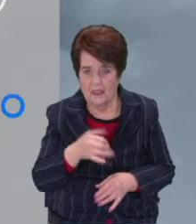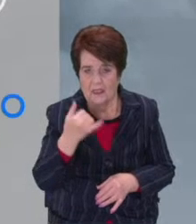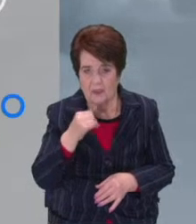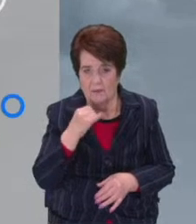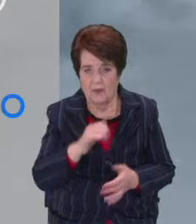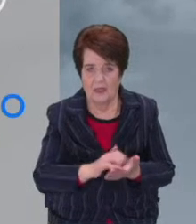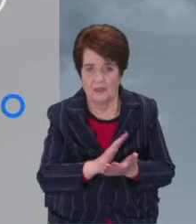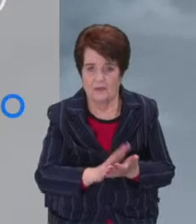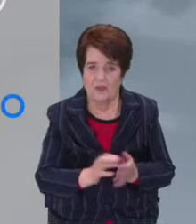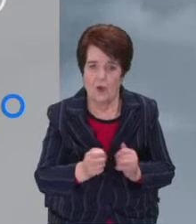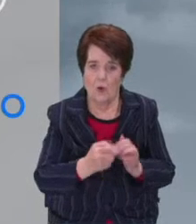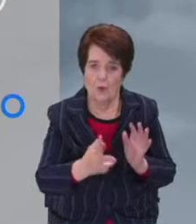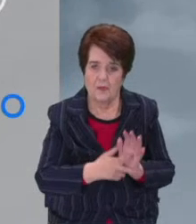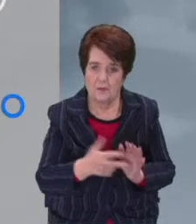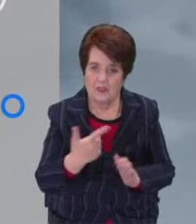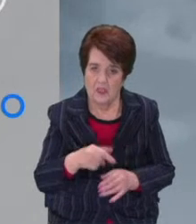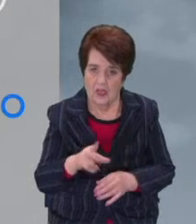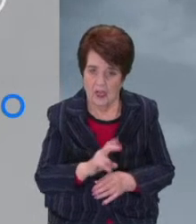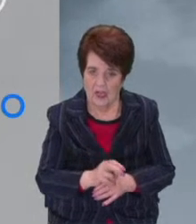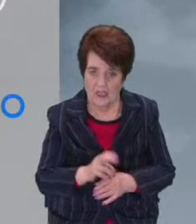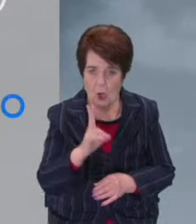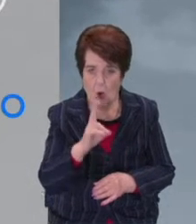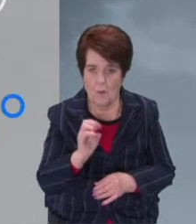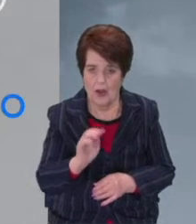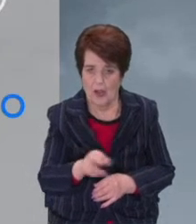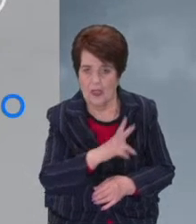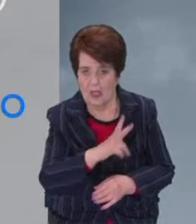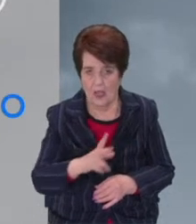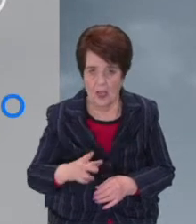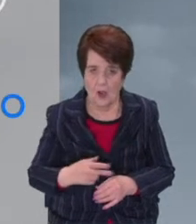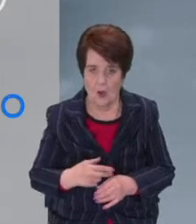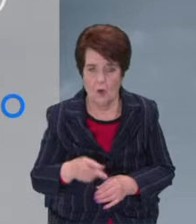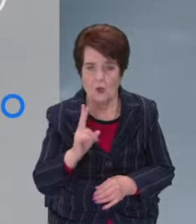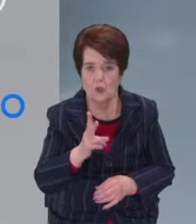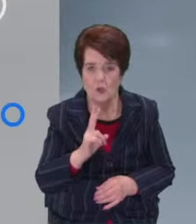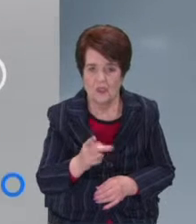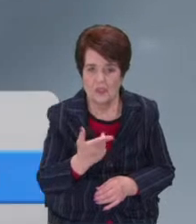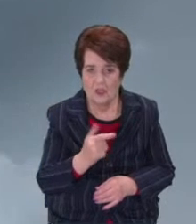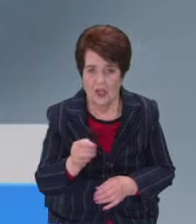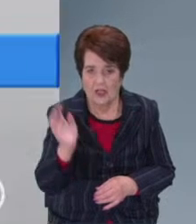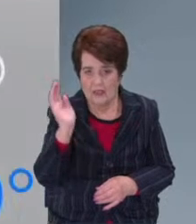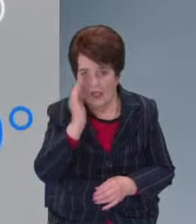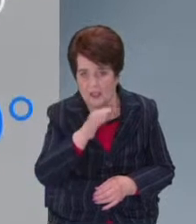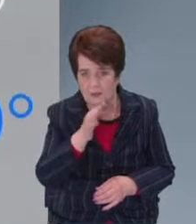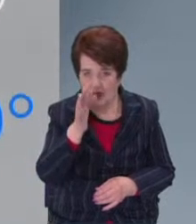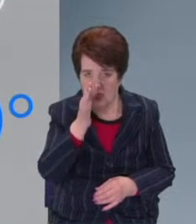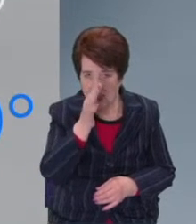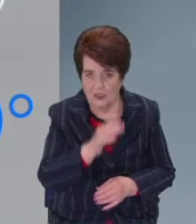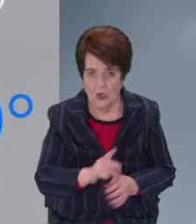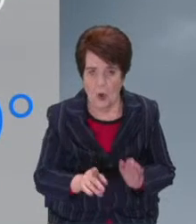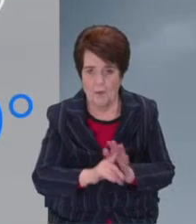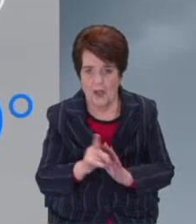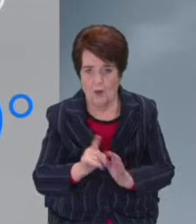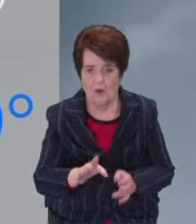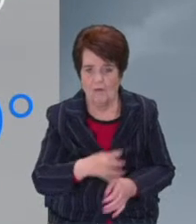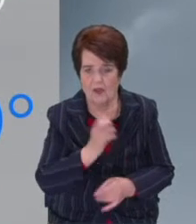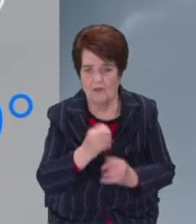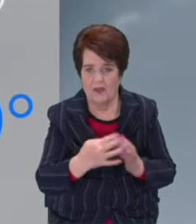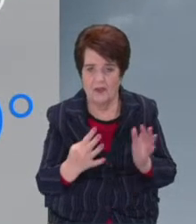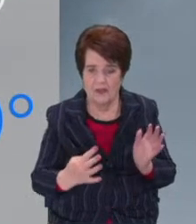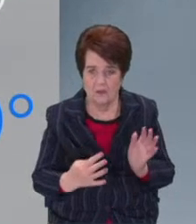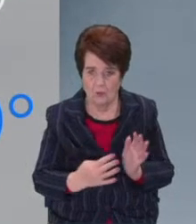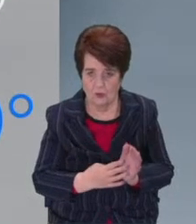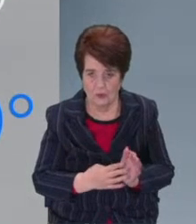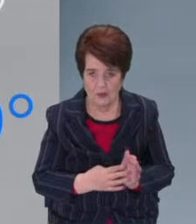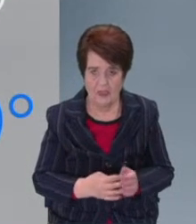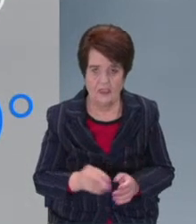înregistra maxime de până la 18 grade, la Comrat și Cahul vor fi 20 de grade, iar la Tiraspol și Chișinău, mercurul din termometre